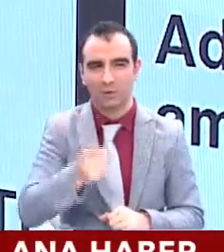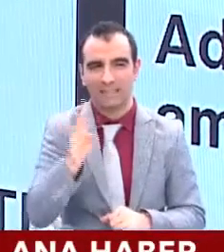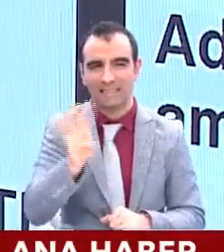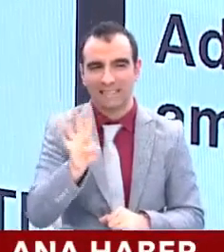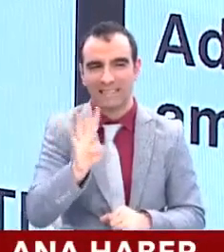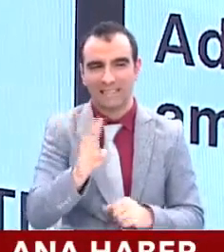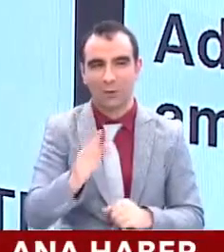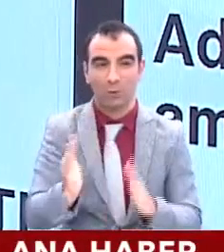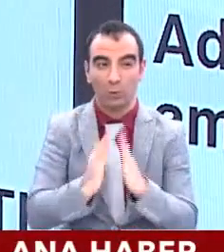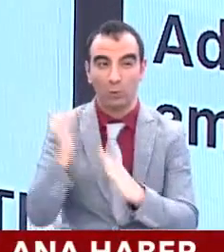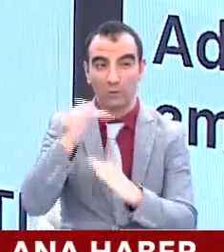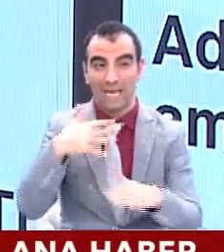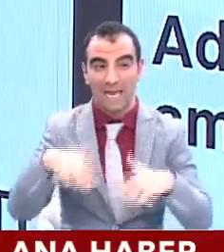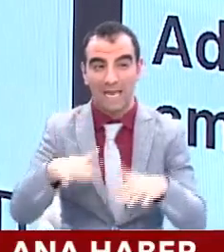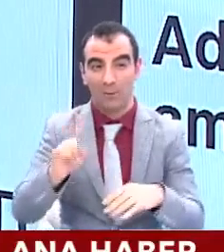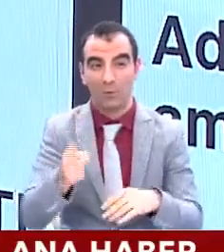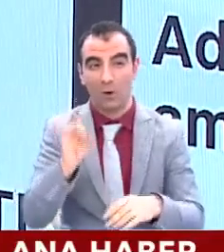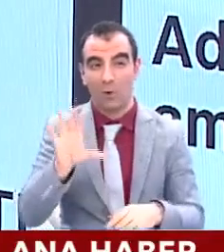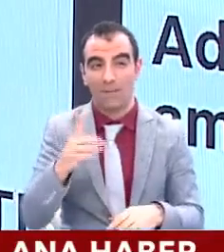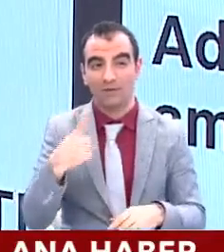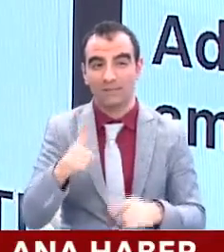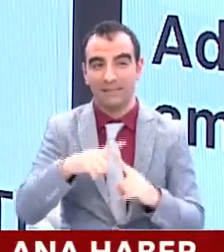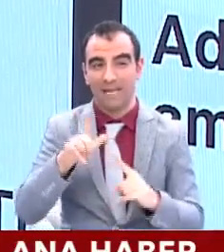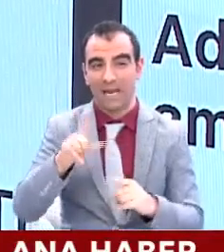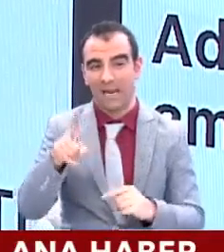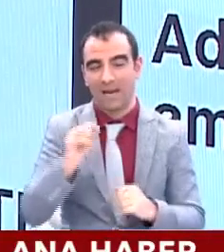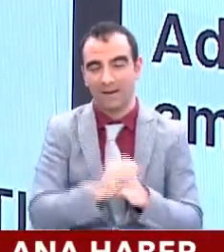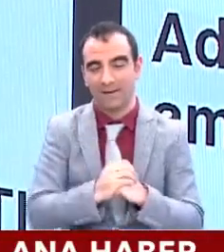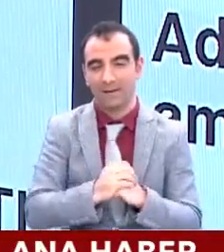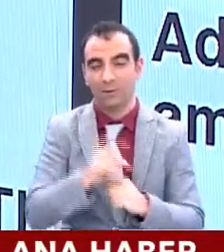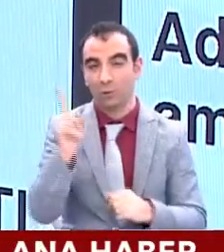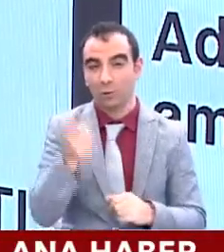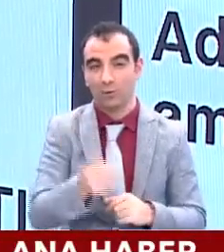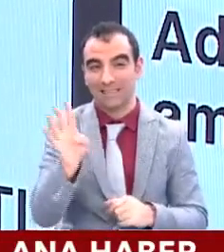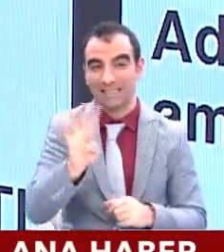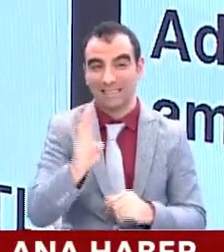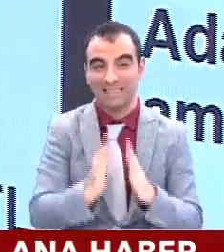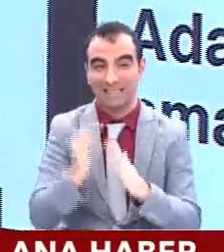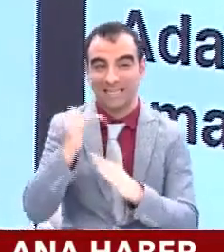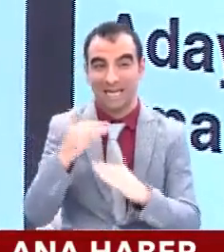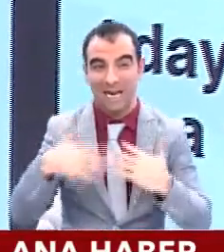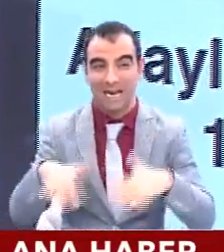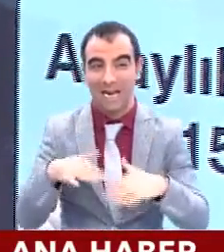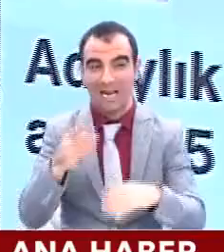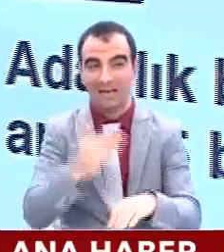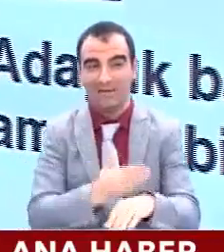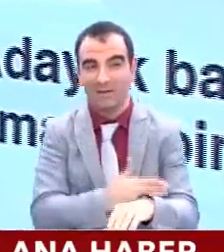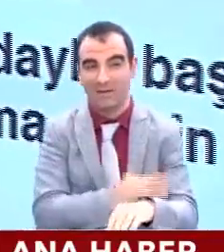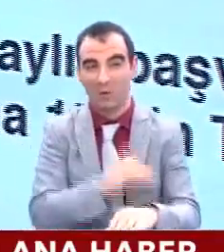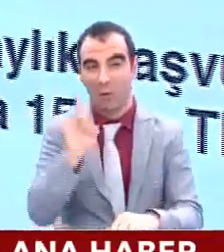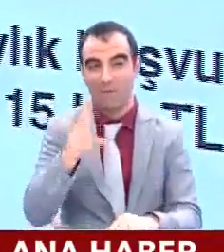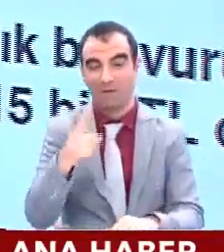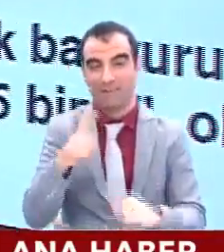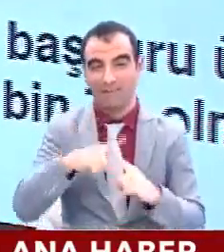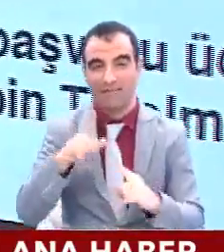yüzde 40'a veya üzeri engelli bulunanlar 15.000 TL %40 veya üzeri engelli vatandaşlarımız onlara 15.000